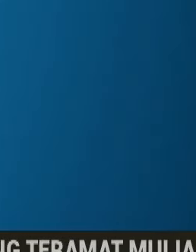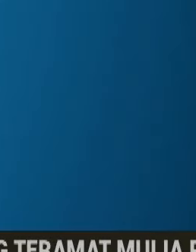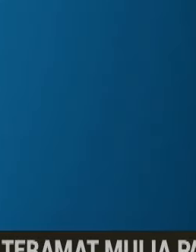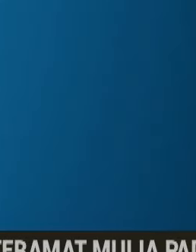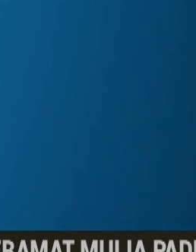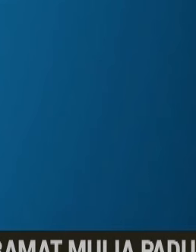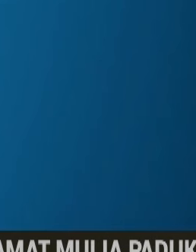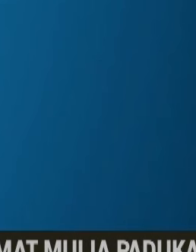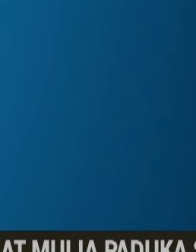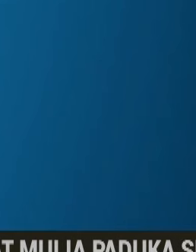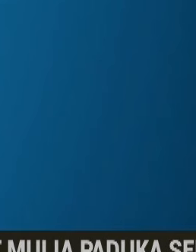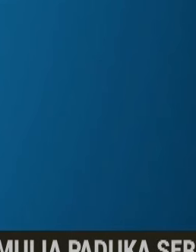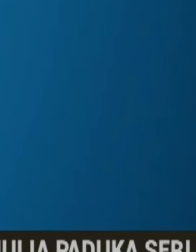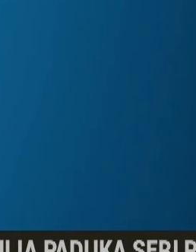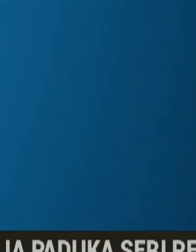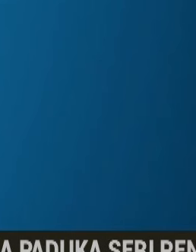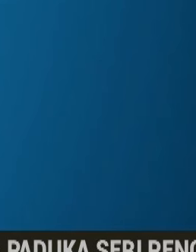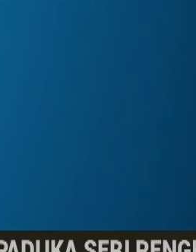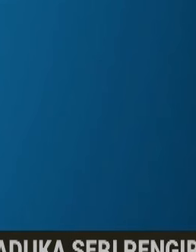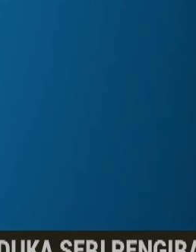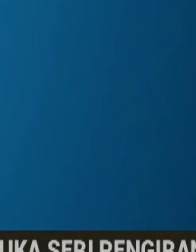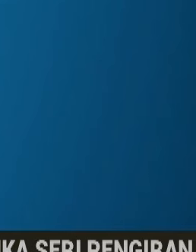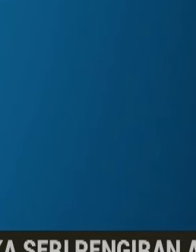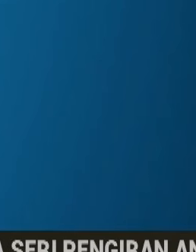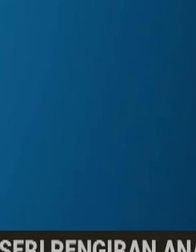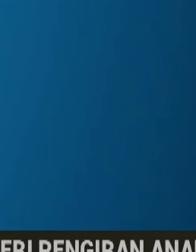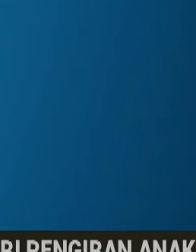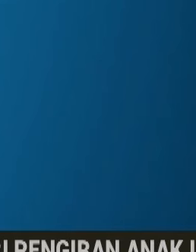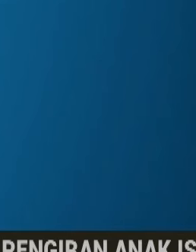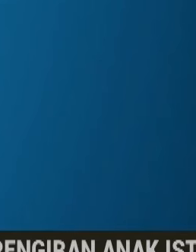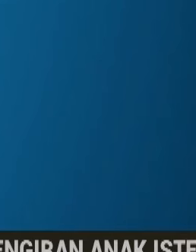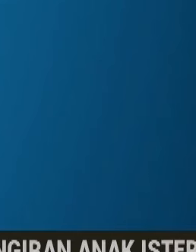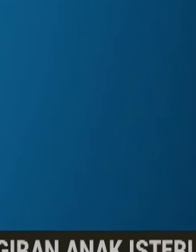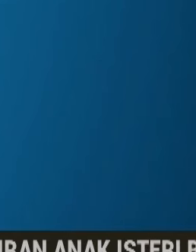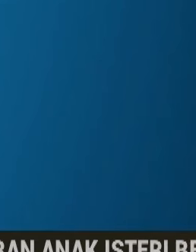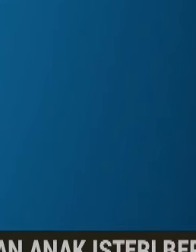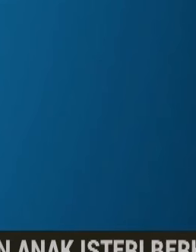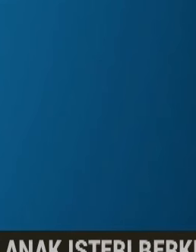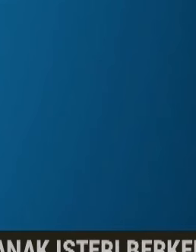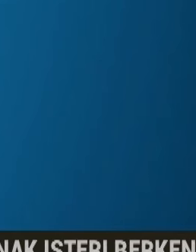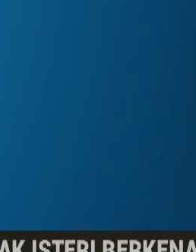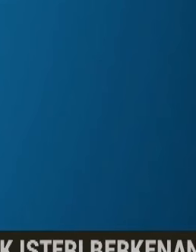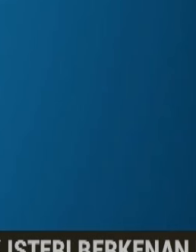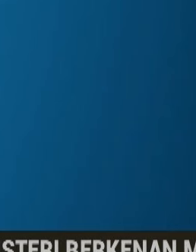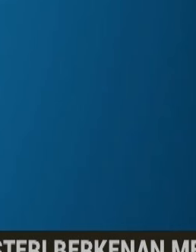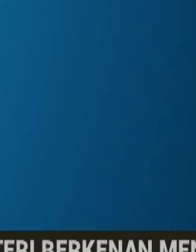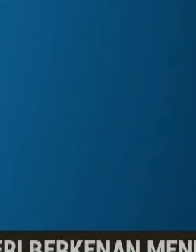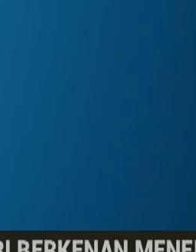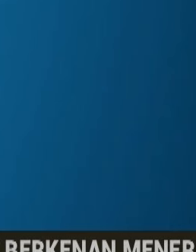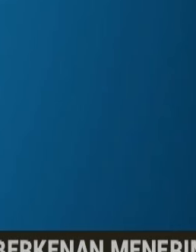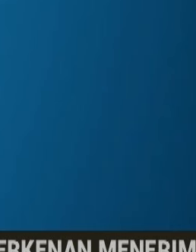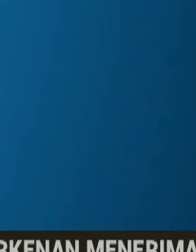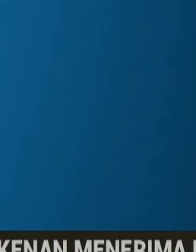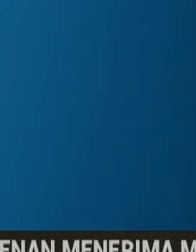KTK 2024 dijalankan di bawah Akta Perangkaan Penggal 81 dari Undang-Undang Negara Brunei